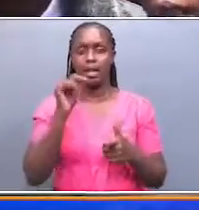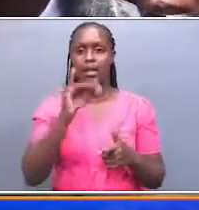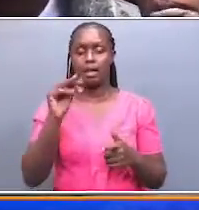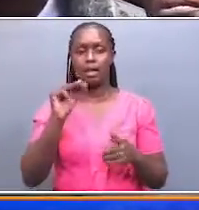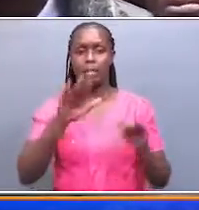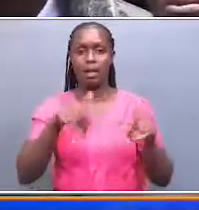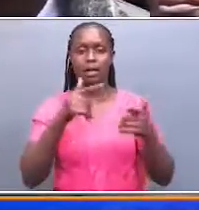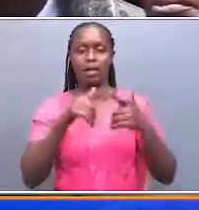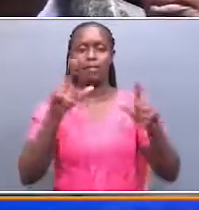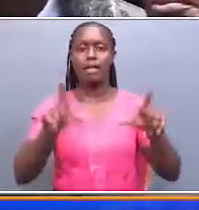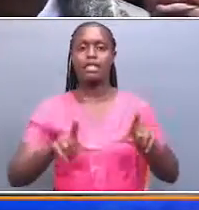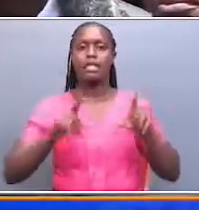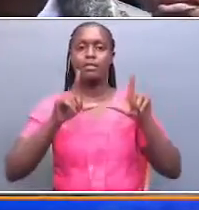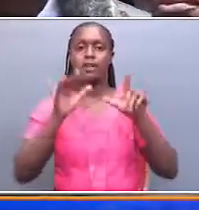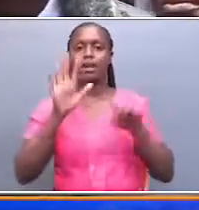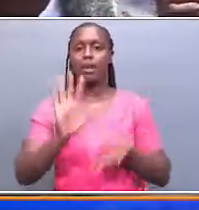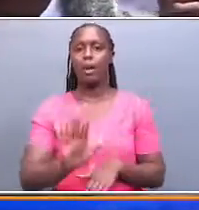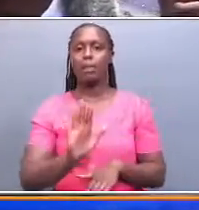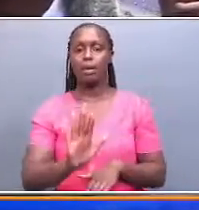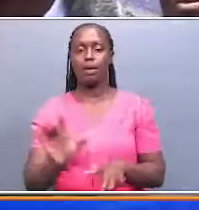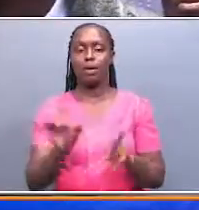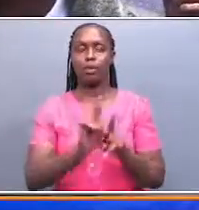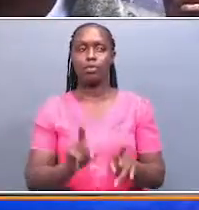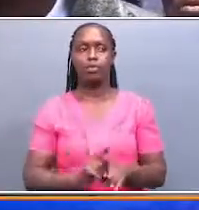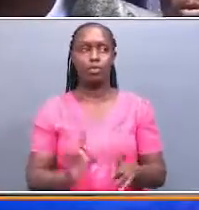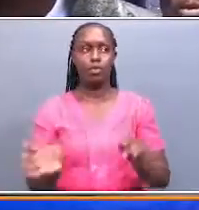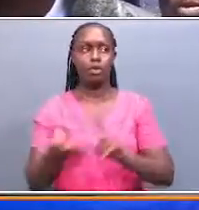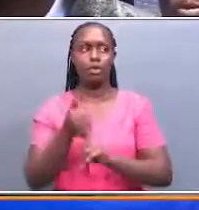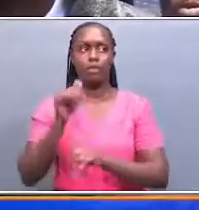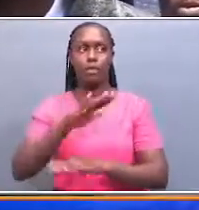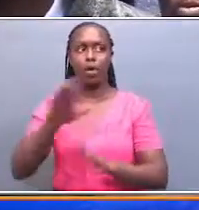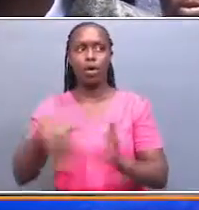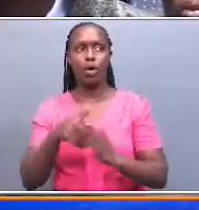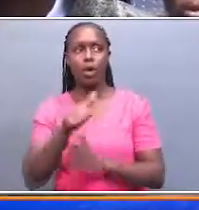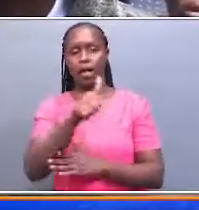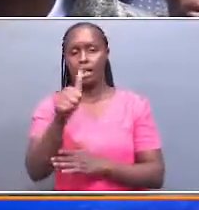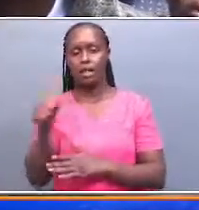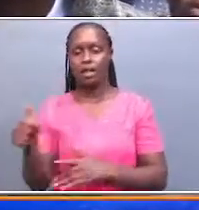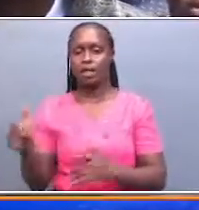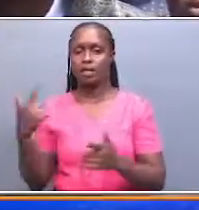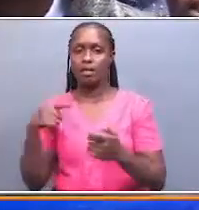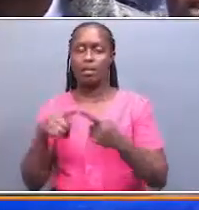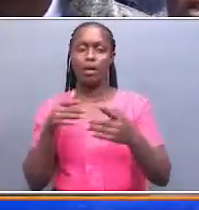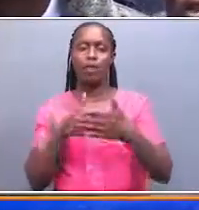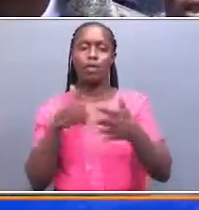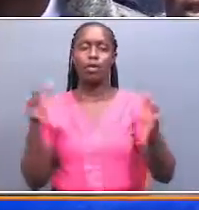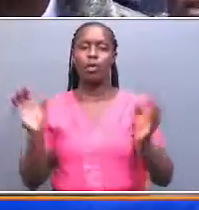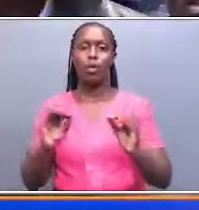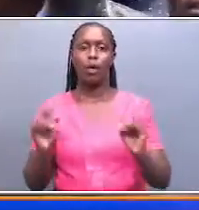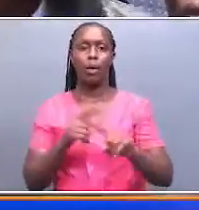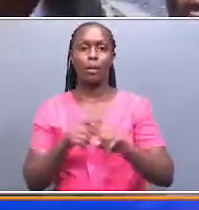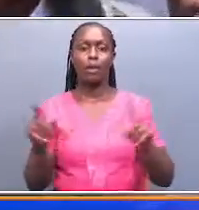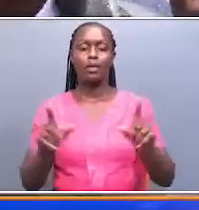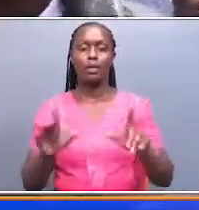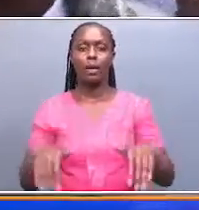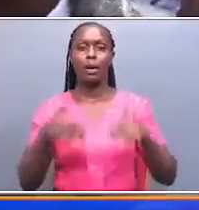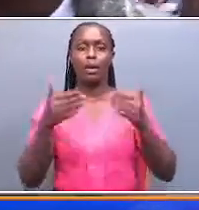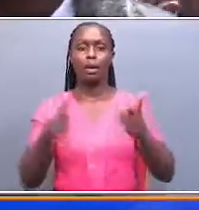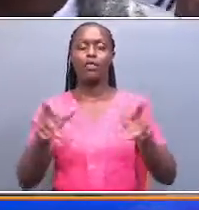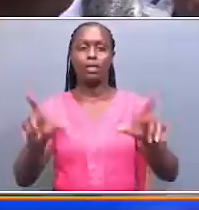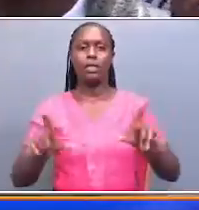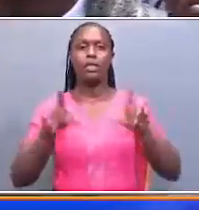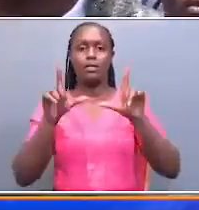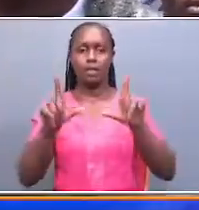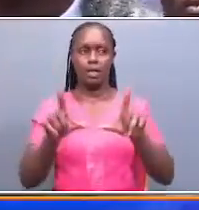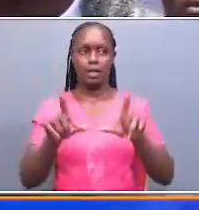yake. Na certificate na wao pate yako na wengine wale wote hawakupingwa wapate certificate by